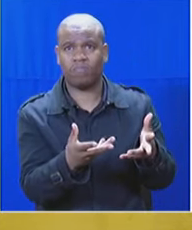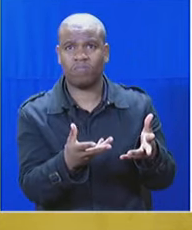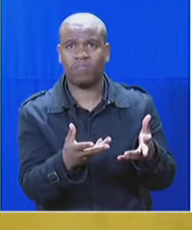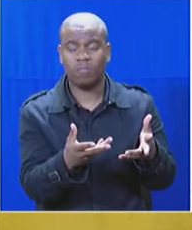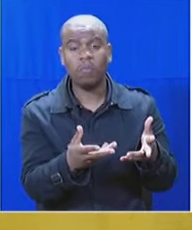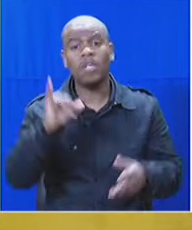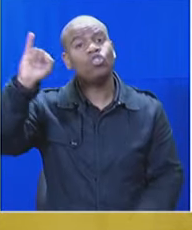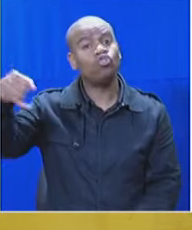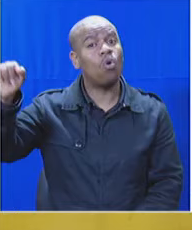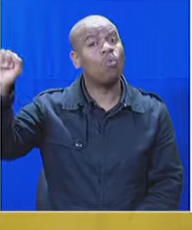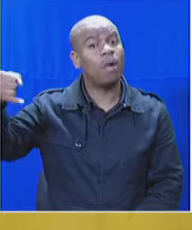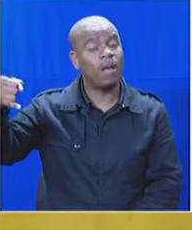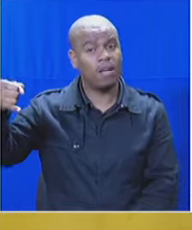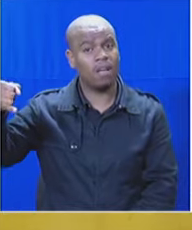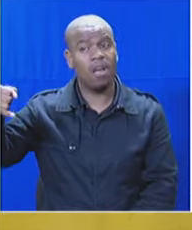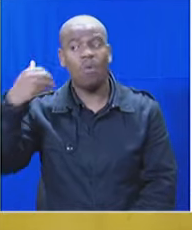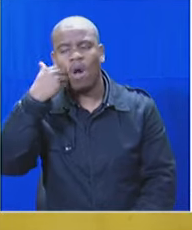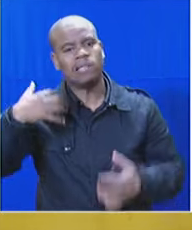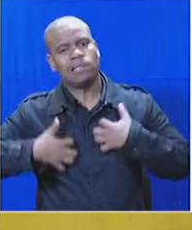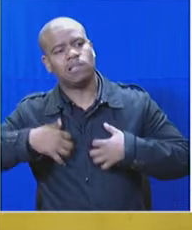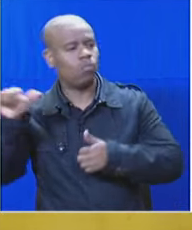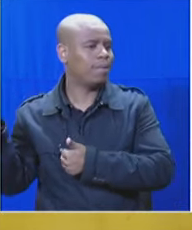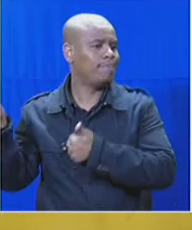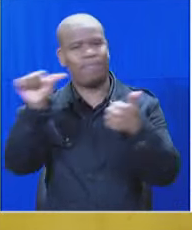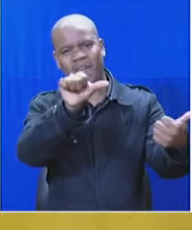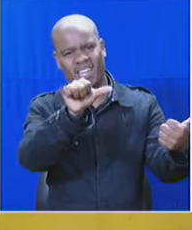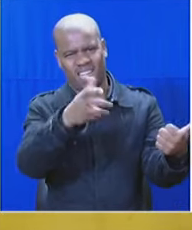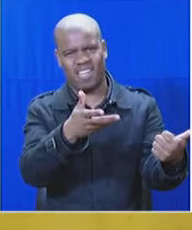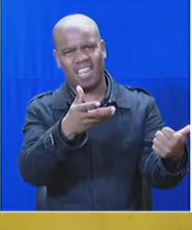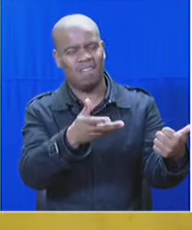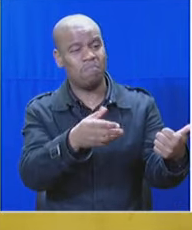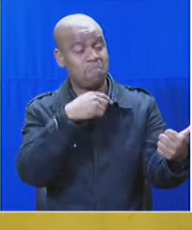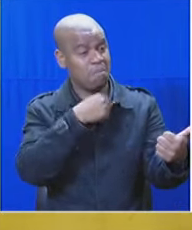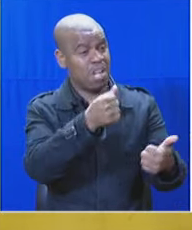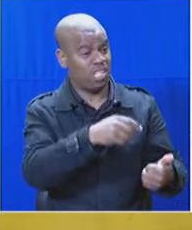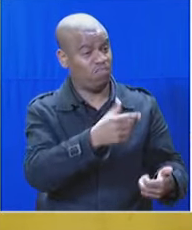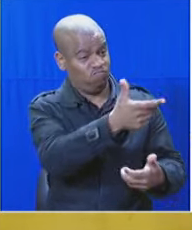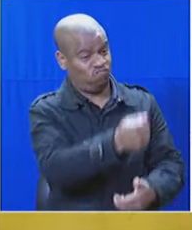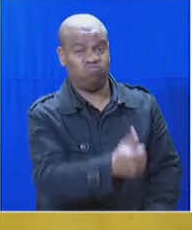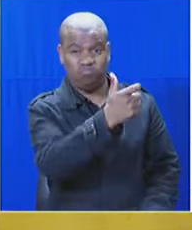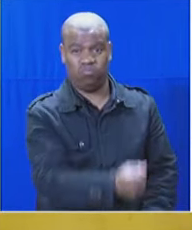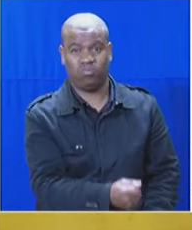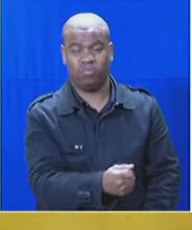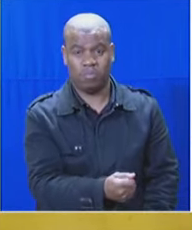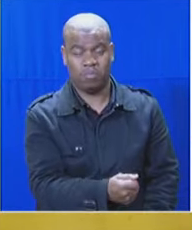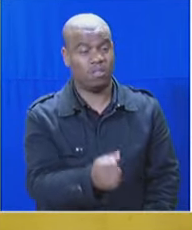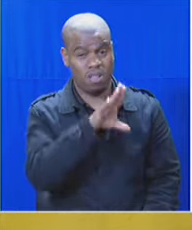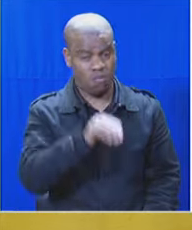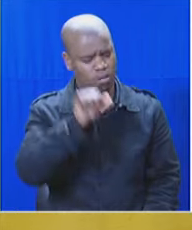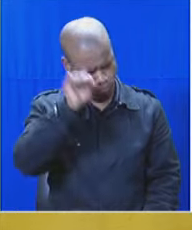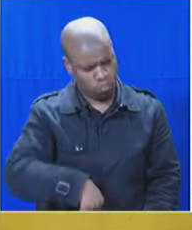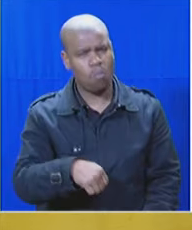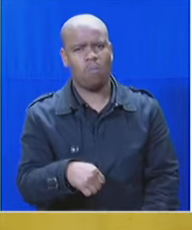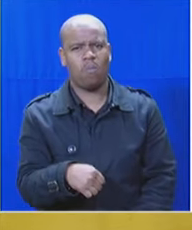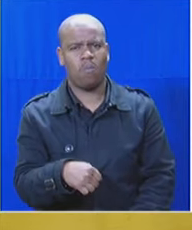imali. Nanso le nto yenzeka and imedia yaseSouth Africa iyabancedisa. Benibabonile